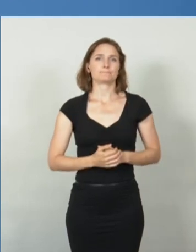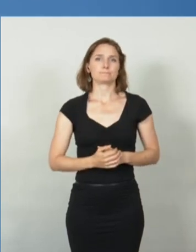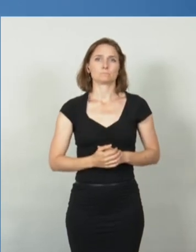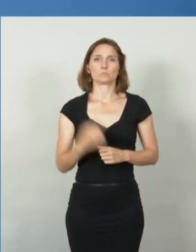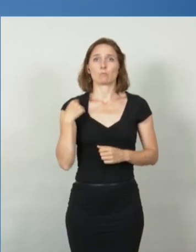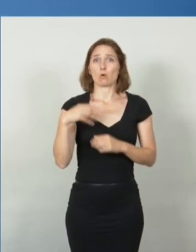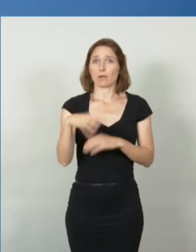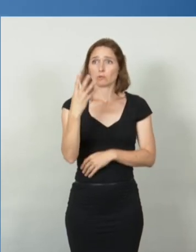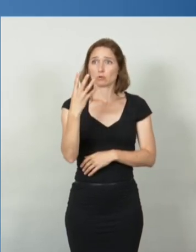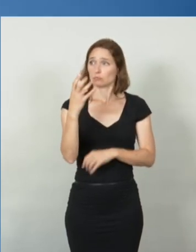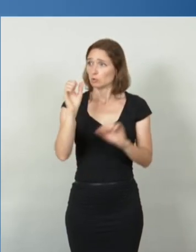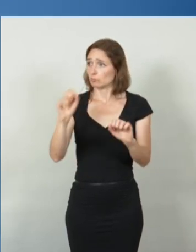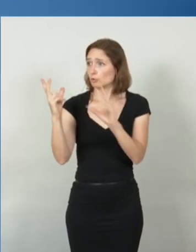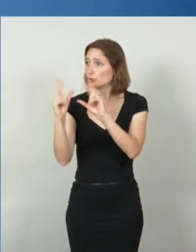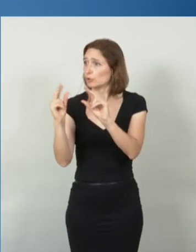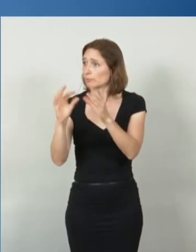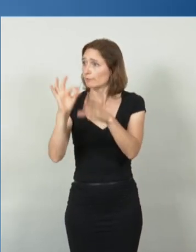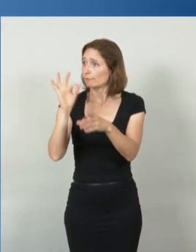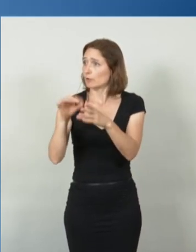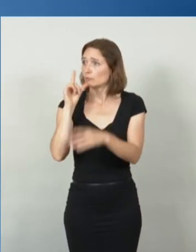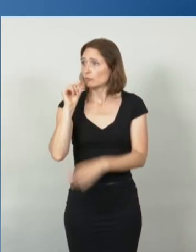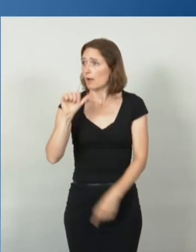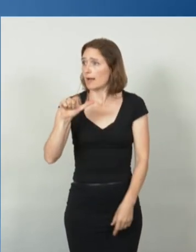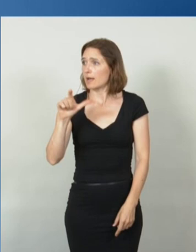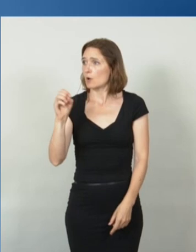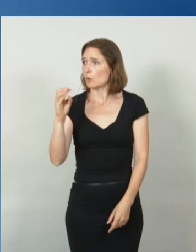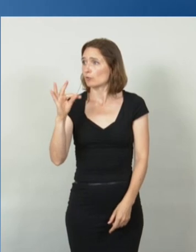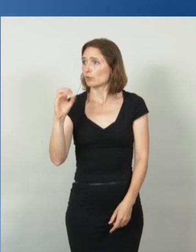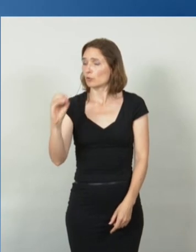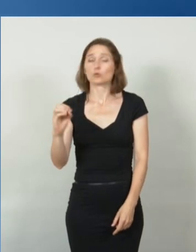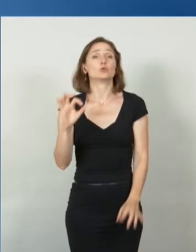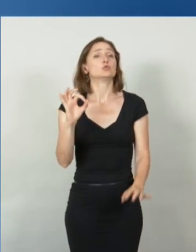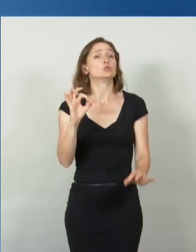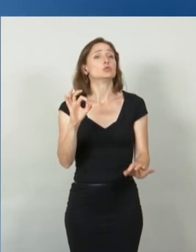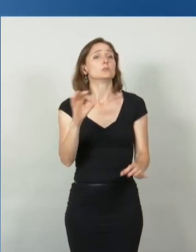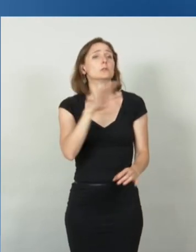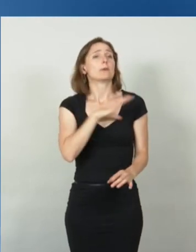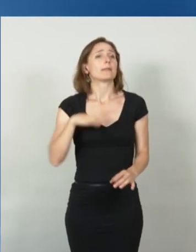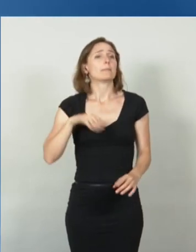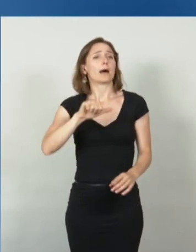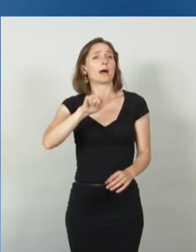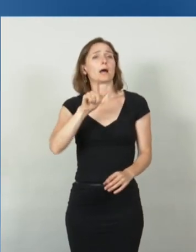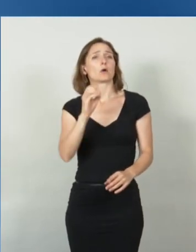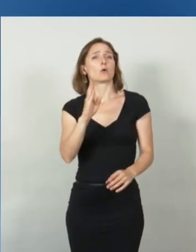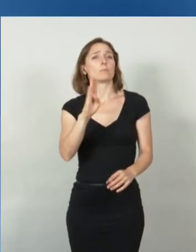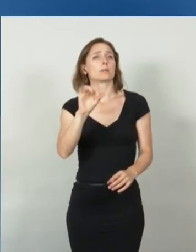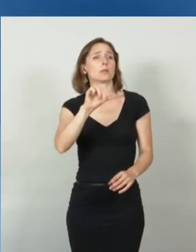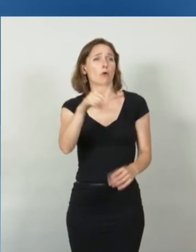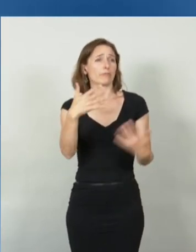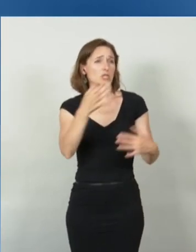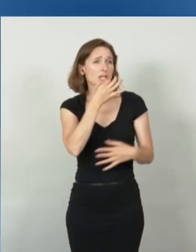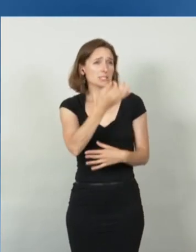oui bah vous pouvez faire une explication de vote monsieur alloto oui madame agobien vous l'a déjà dit tout à l'heure mais vous le redis très gentiment